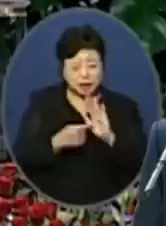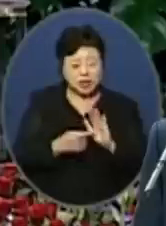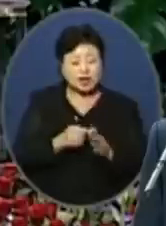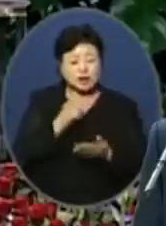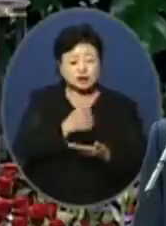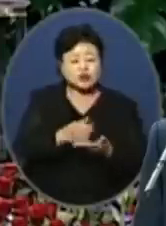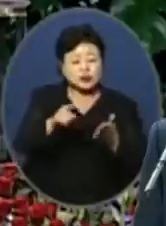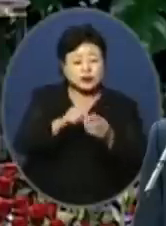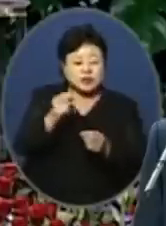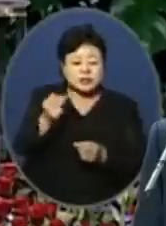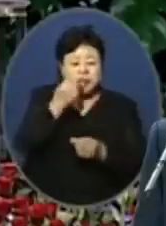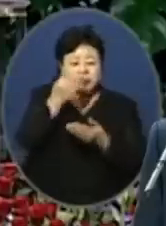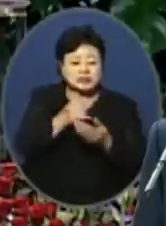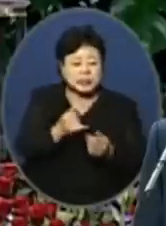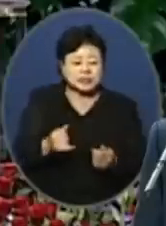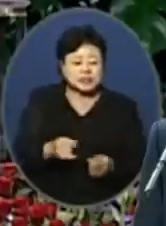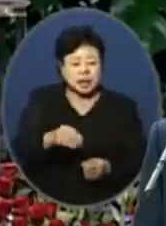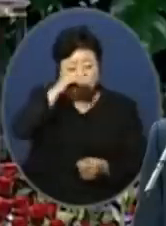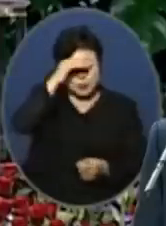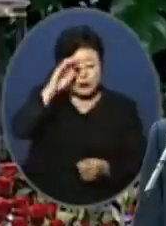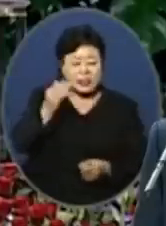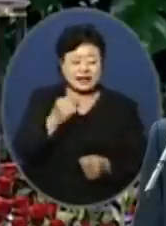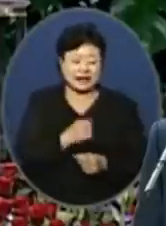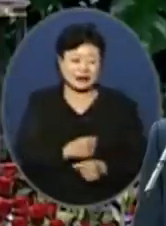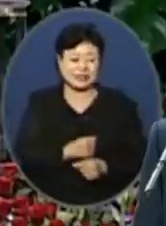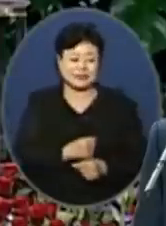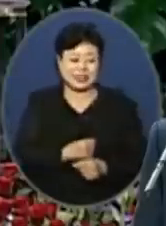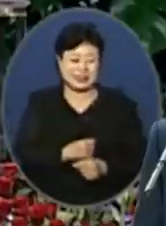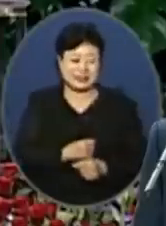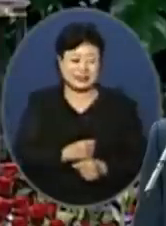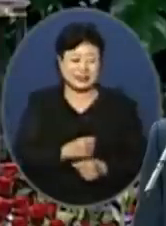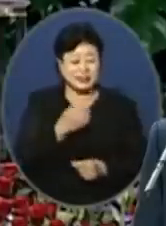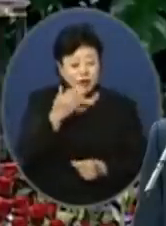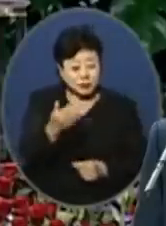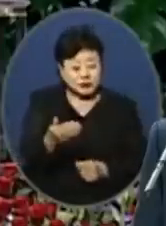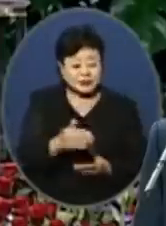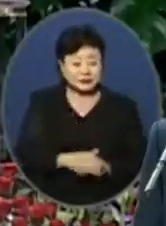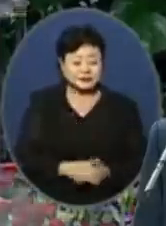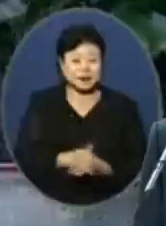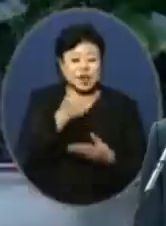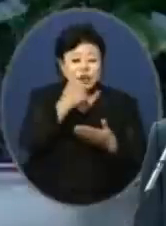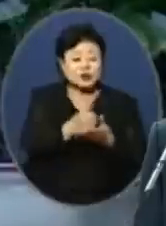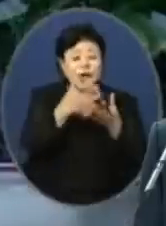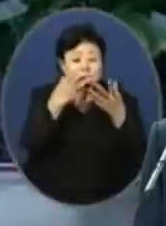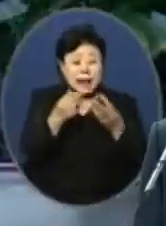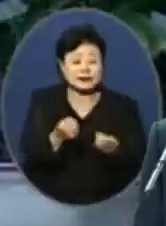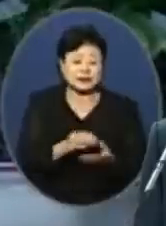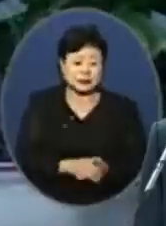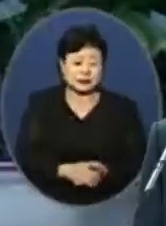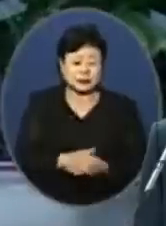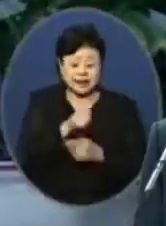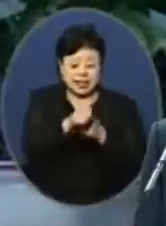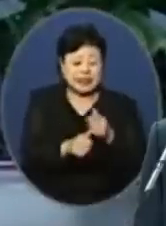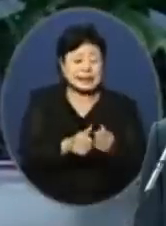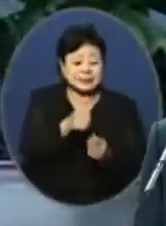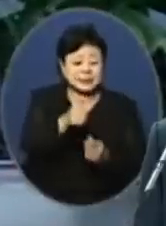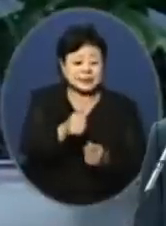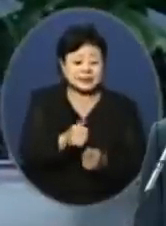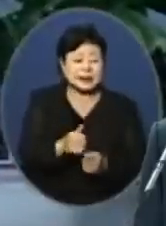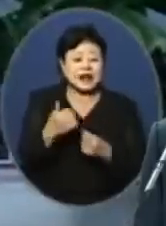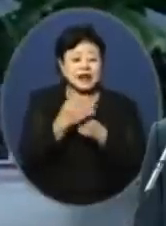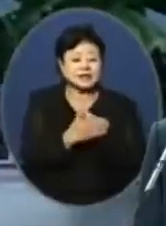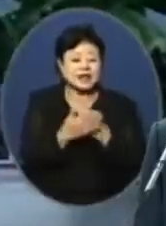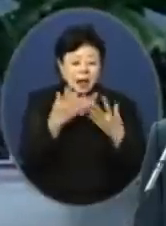주를 믿어 영생된 자에게 본이 되게 하려 하십니다. 여러분이 죄가 많을수록 하나님의